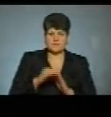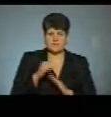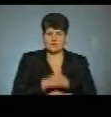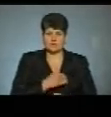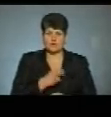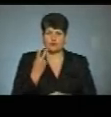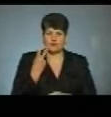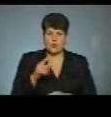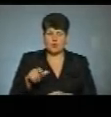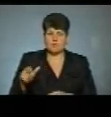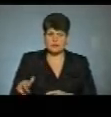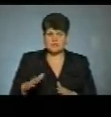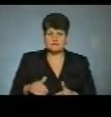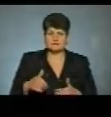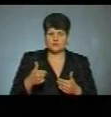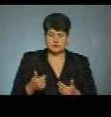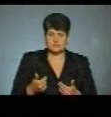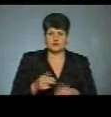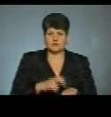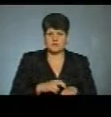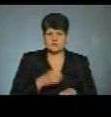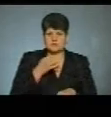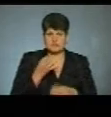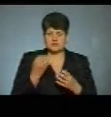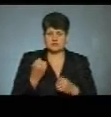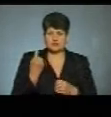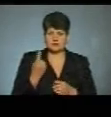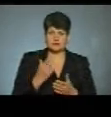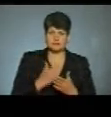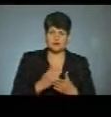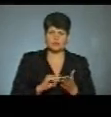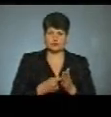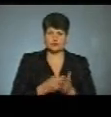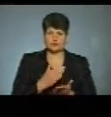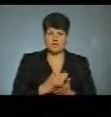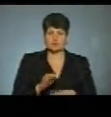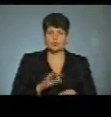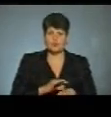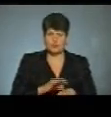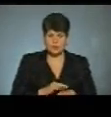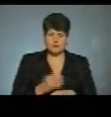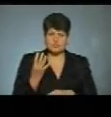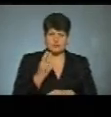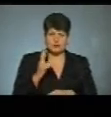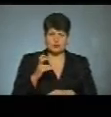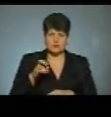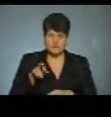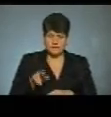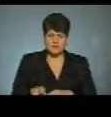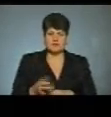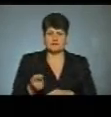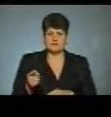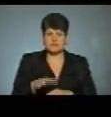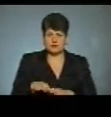2 громадянам рекомендували звернутися до лікаря, ще один мав довідку про наявну у нього хворобу. Нагадаю, з 4 квітня на території